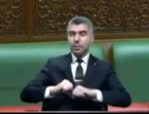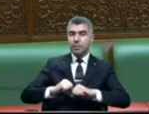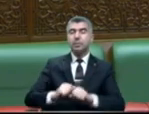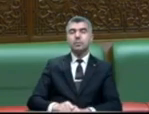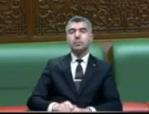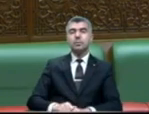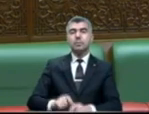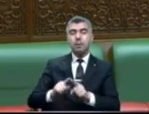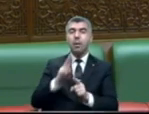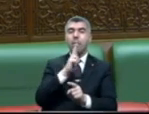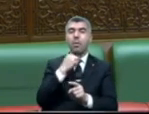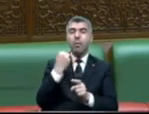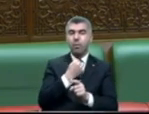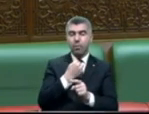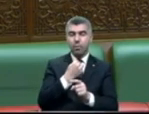هذا في عهد حكومة